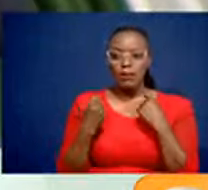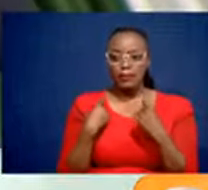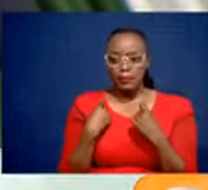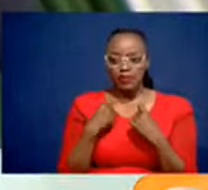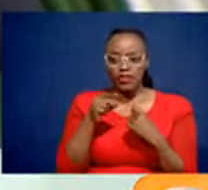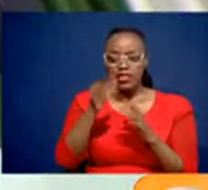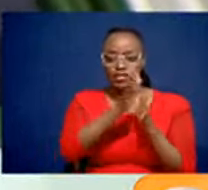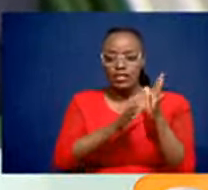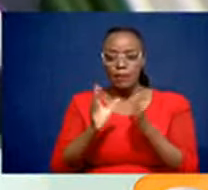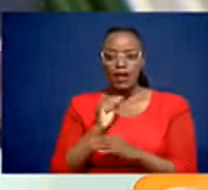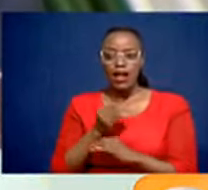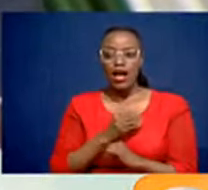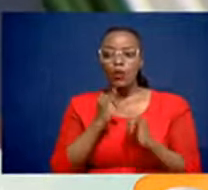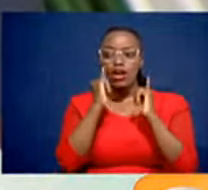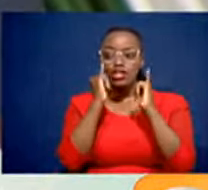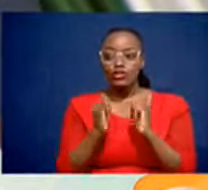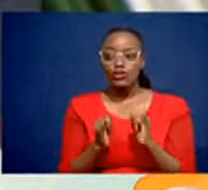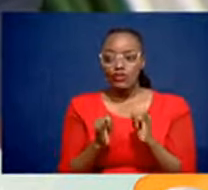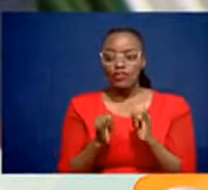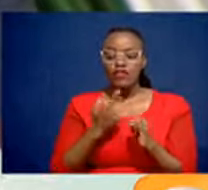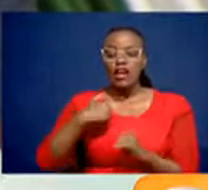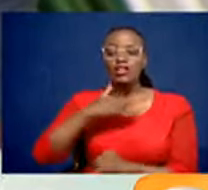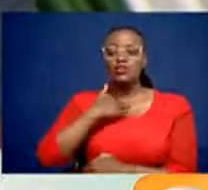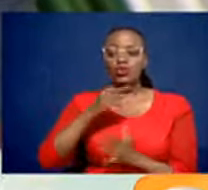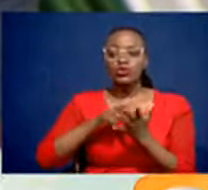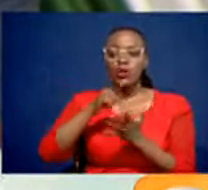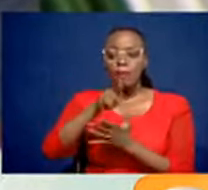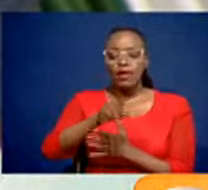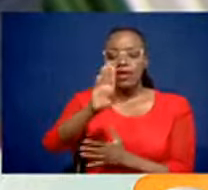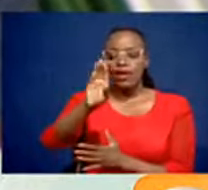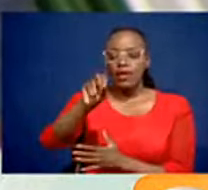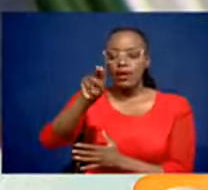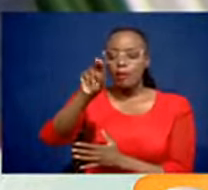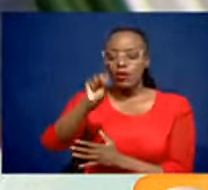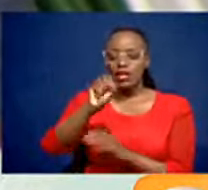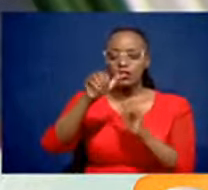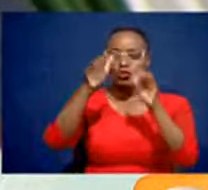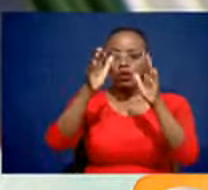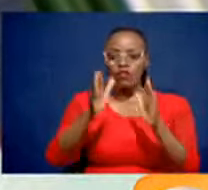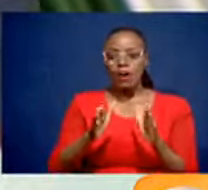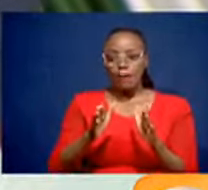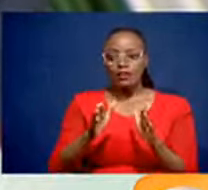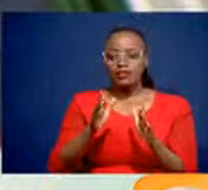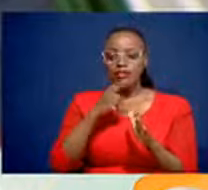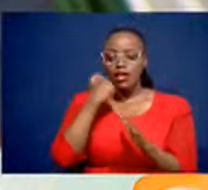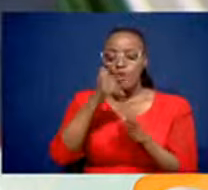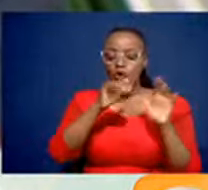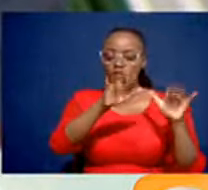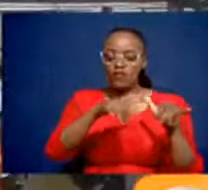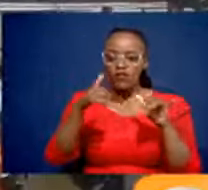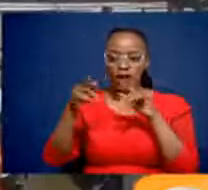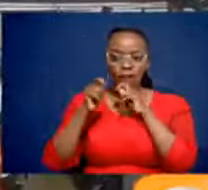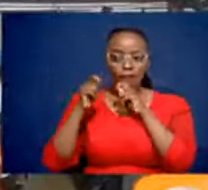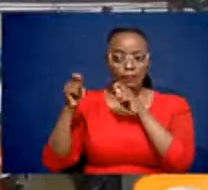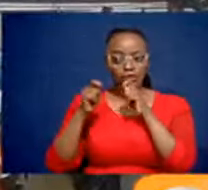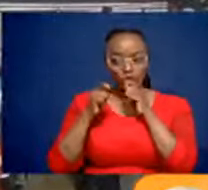hii mpango yetu mpya, tunataka tulipe bonus kwa wakulima wa miwa.